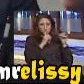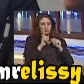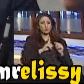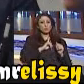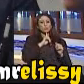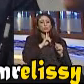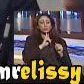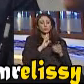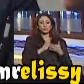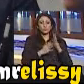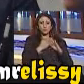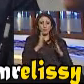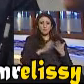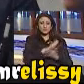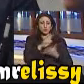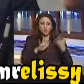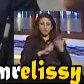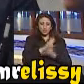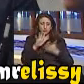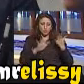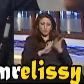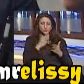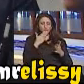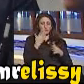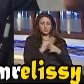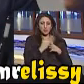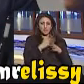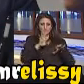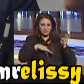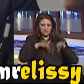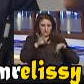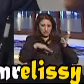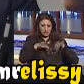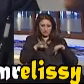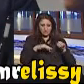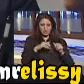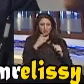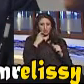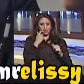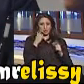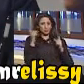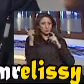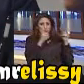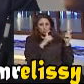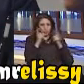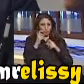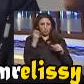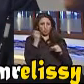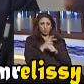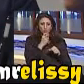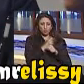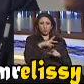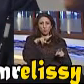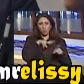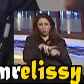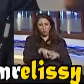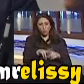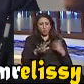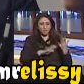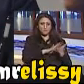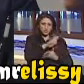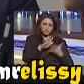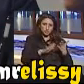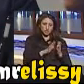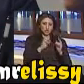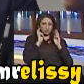والزهق والملل اللي بتعم البلاد من أهل السياسة والأحزاب والصراعات والفوضى والعنف المتكرر